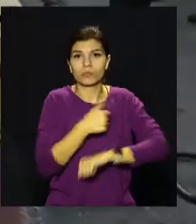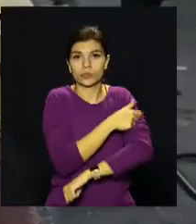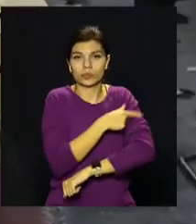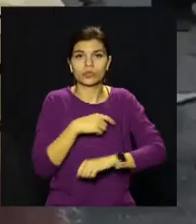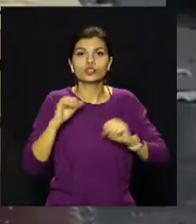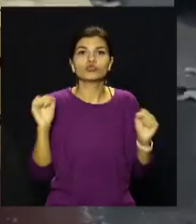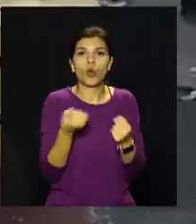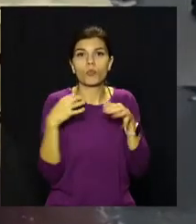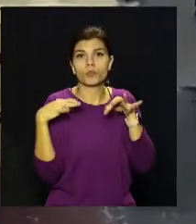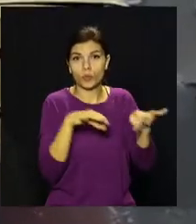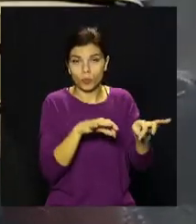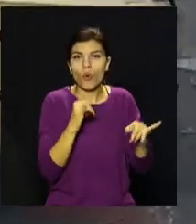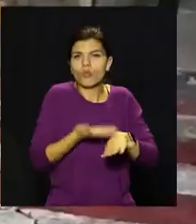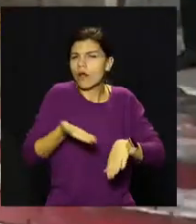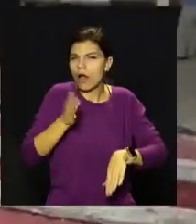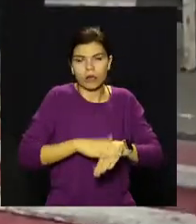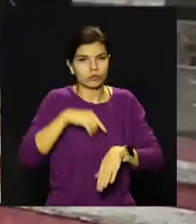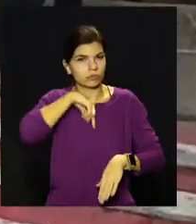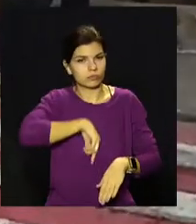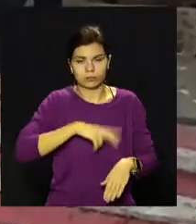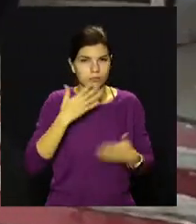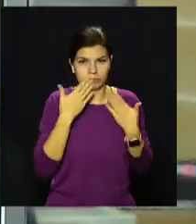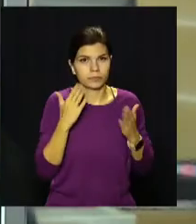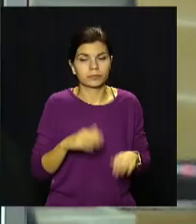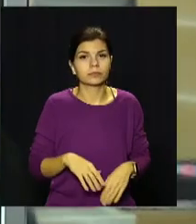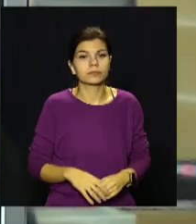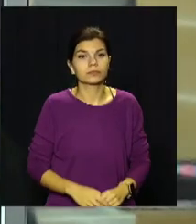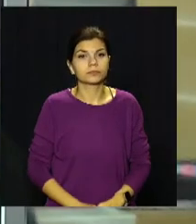лікарні швидкої допомоги у тяжкому стані.